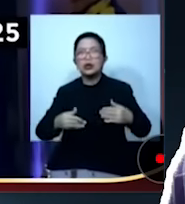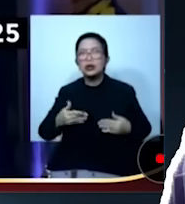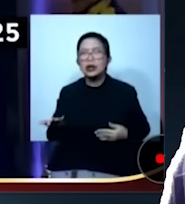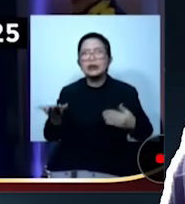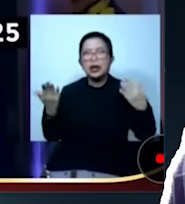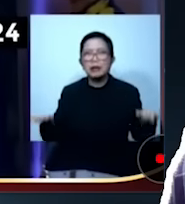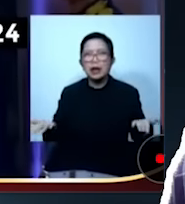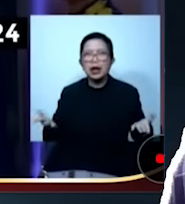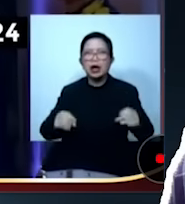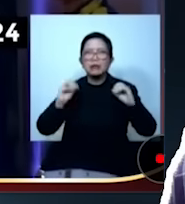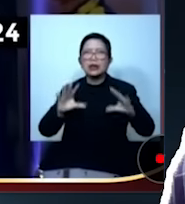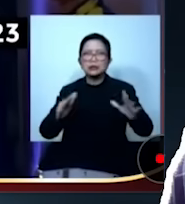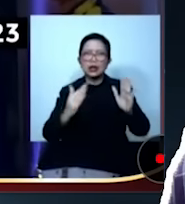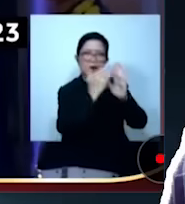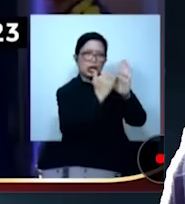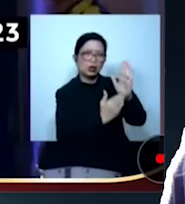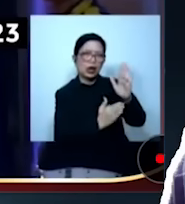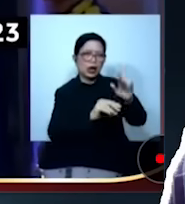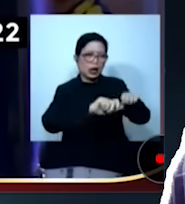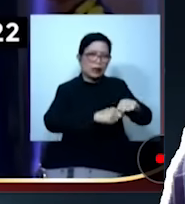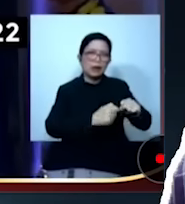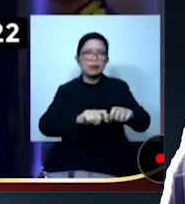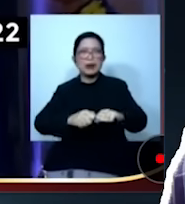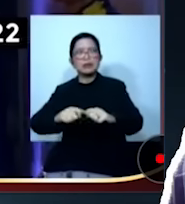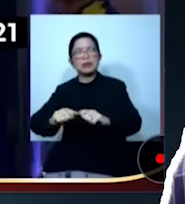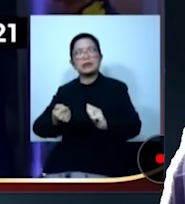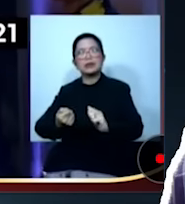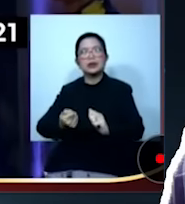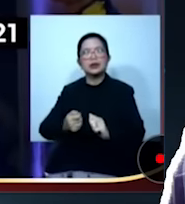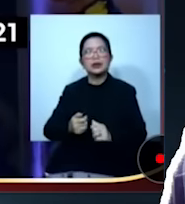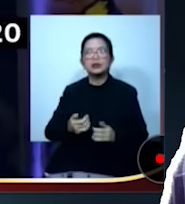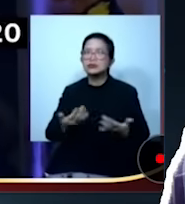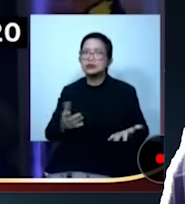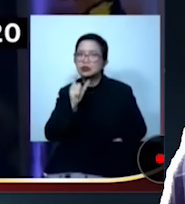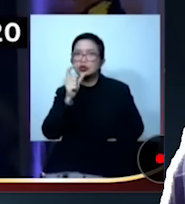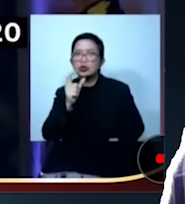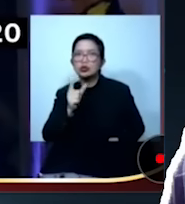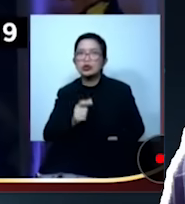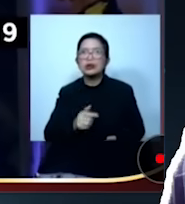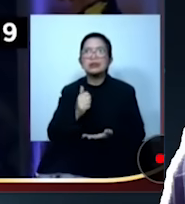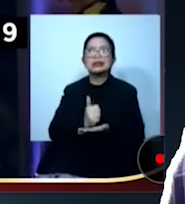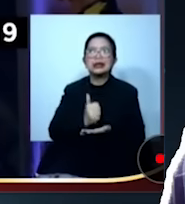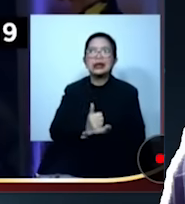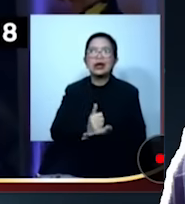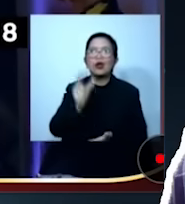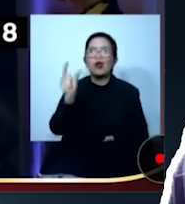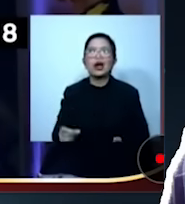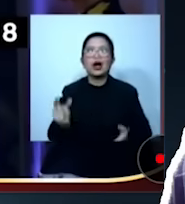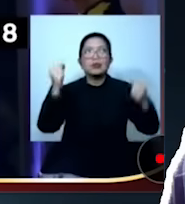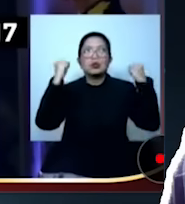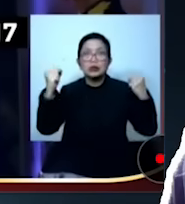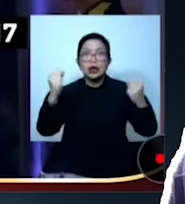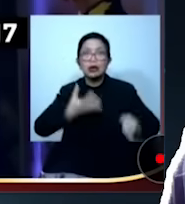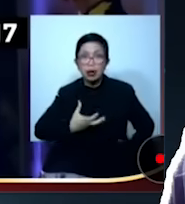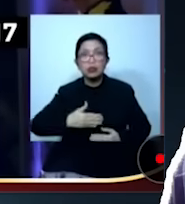rakyat karena dikangkangi oleh mereka itu Dan kalau mereka malah memilih capres yang disediakan